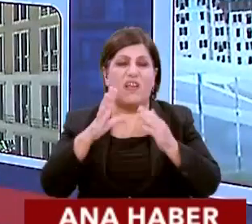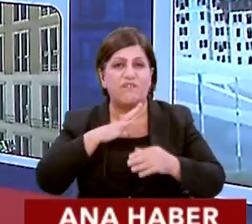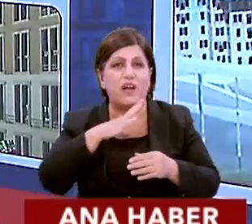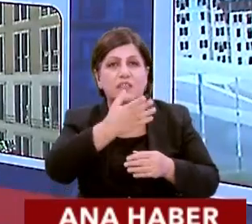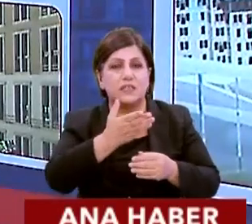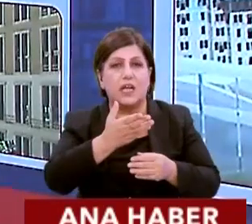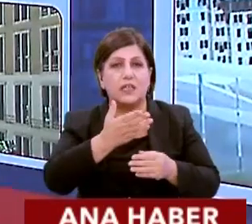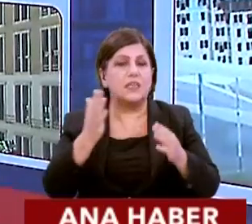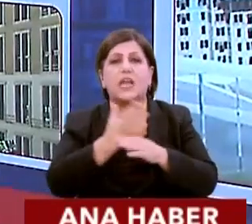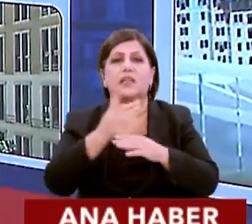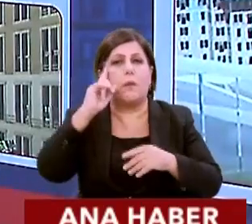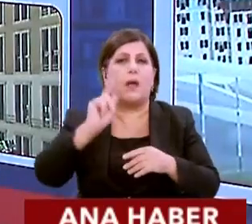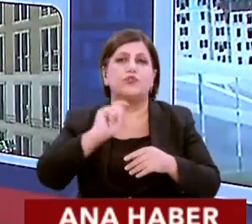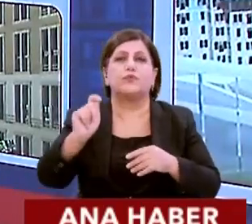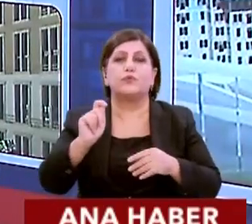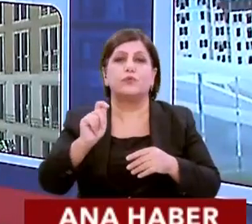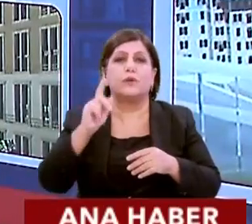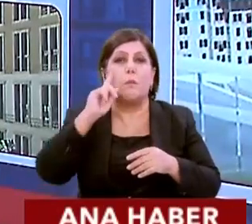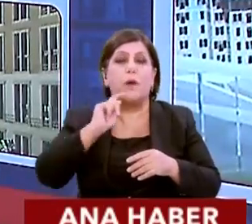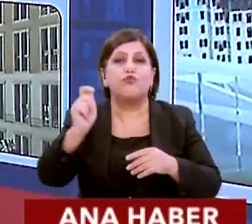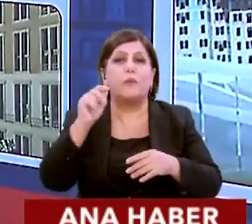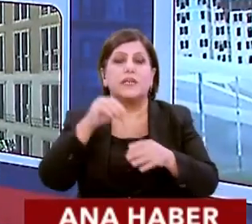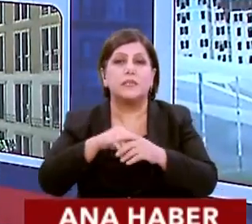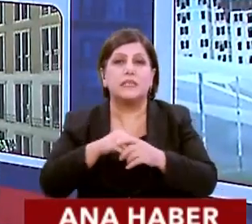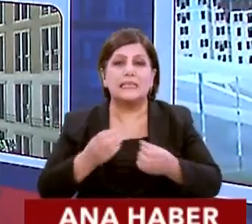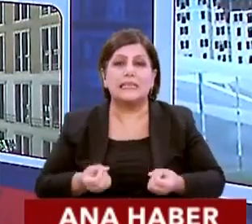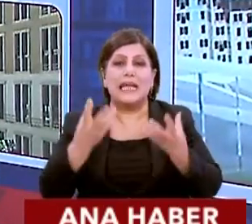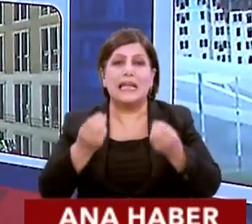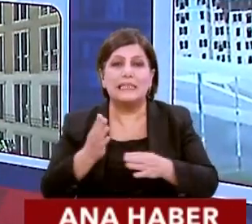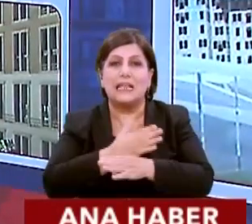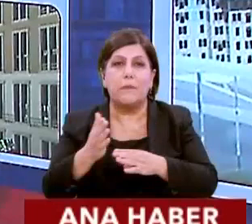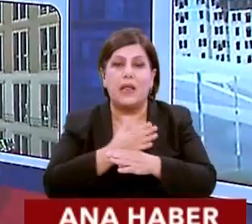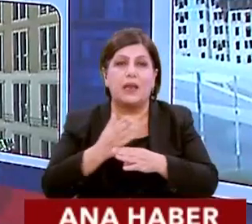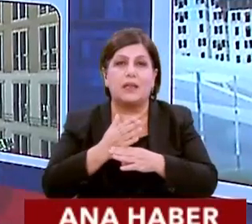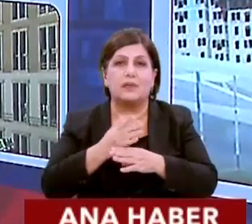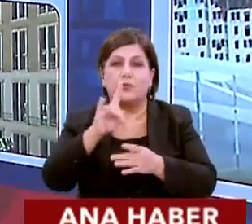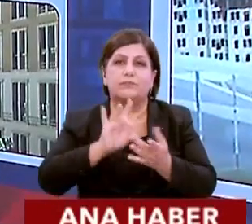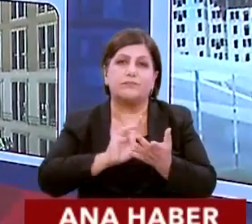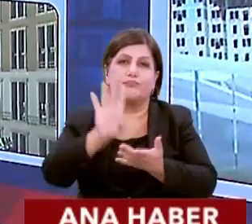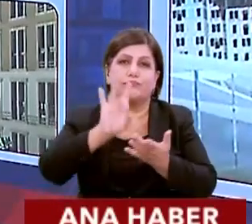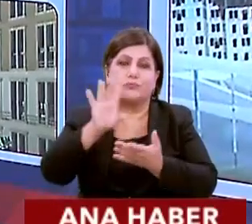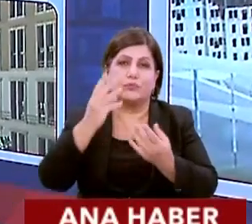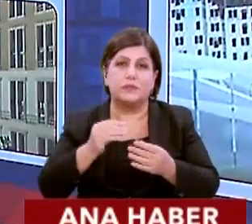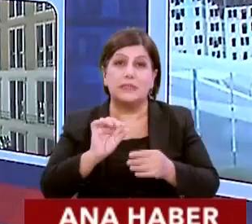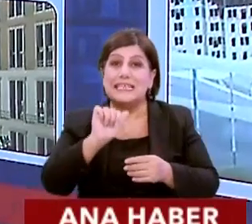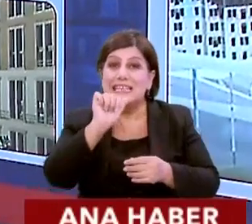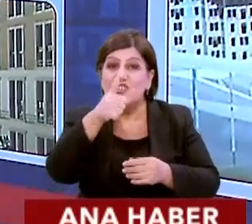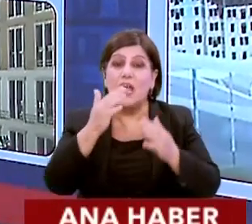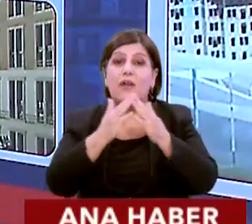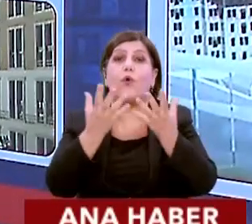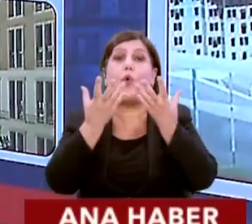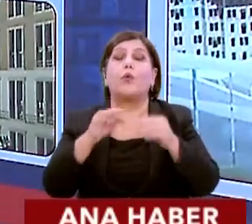niye başvuruyorsun başvurmak için yeterlilik sebepleri deklare edilmiş Hiç evi olmayan